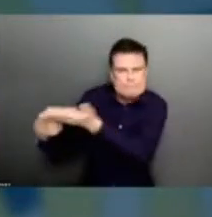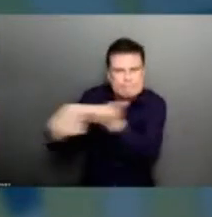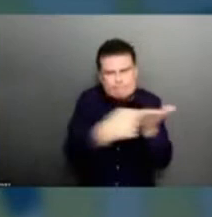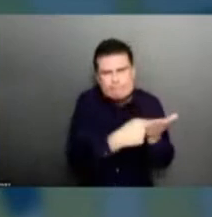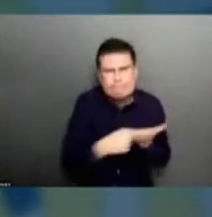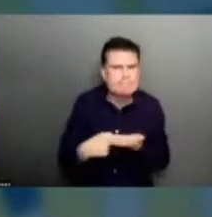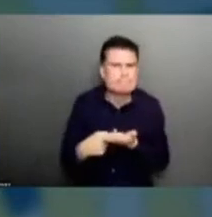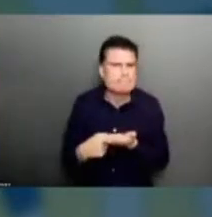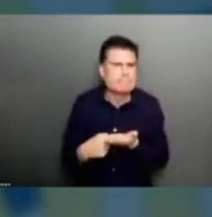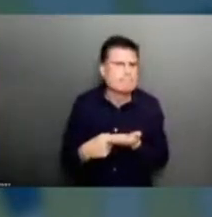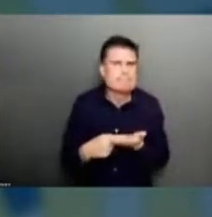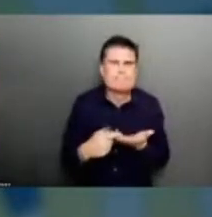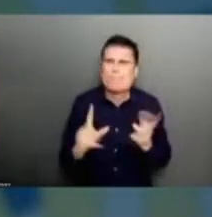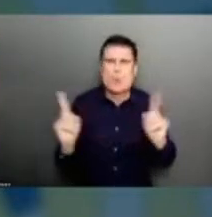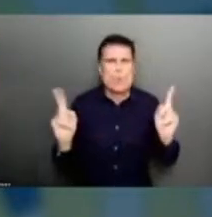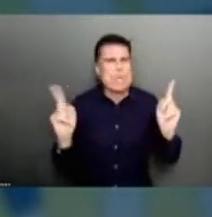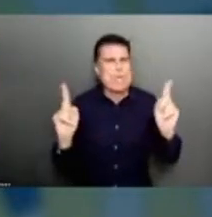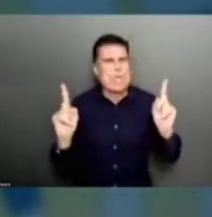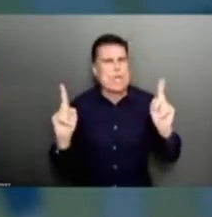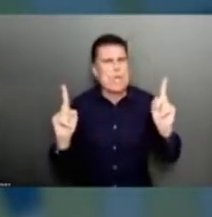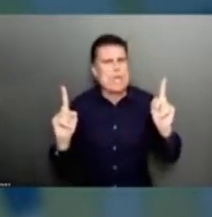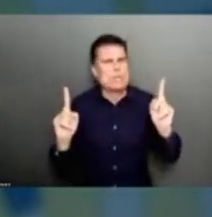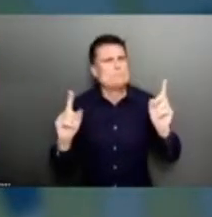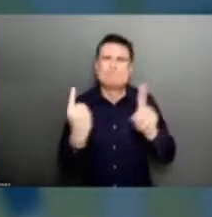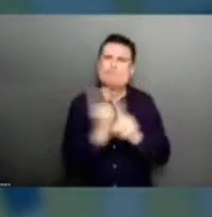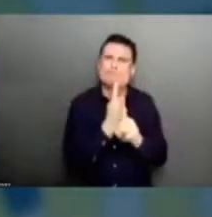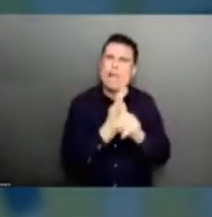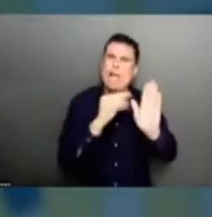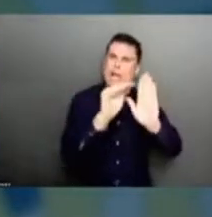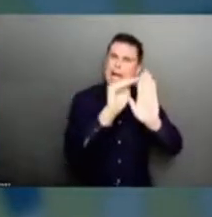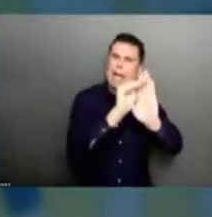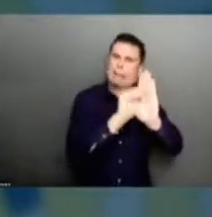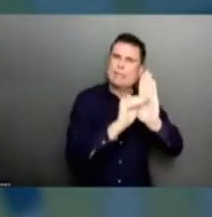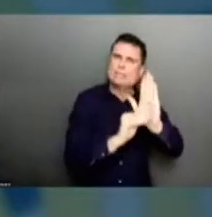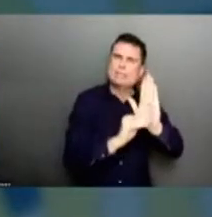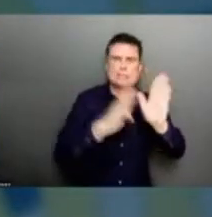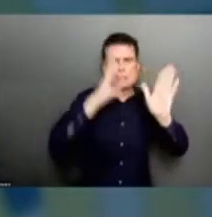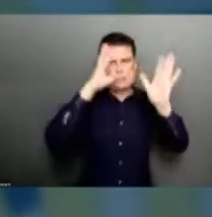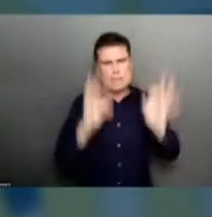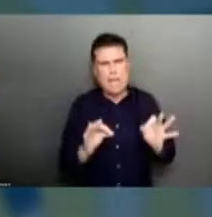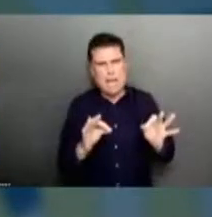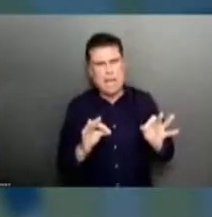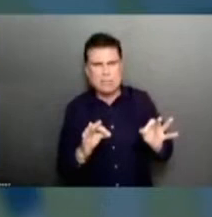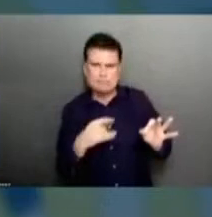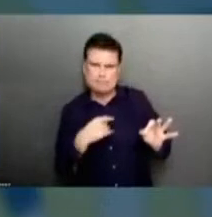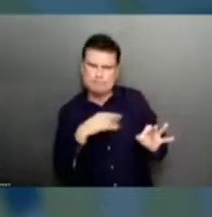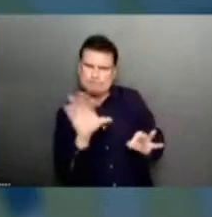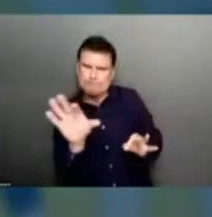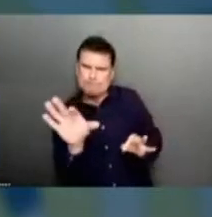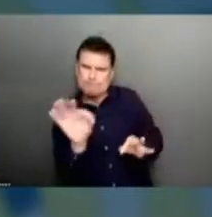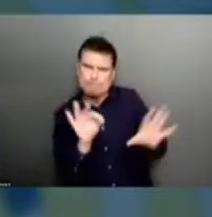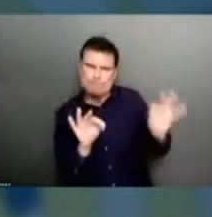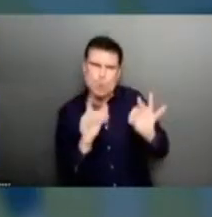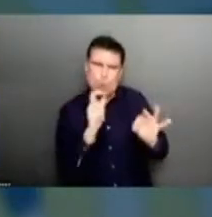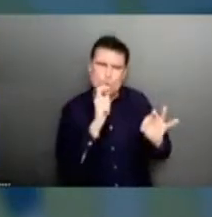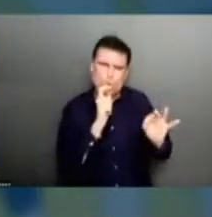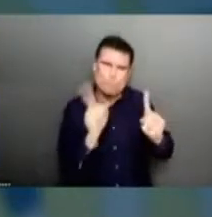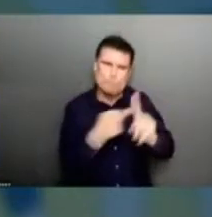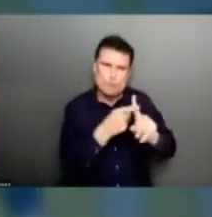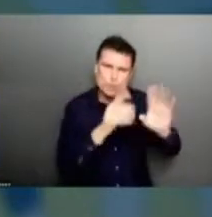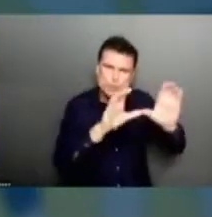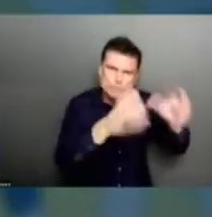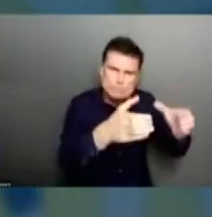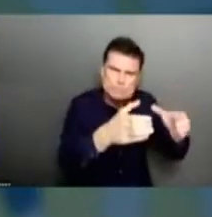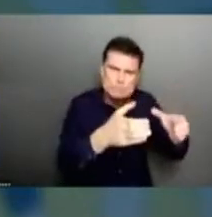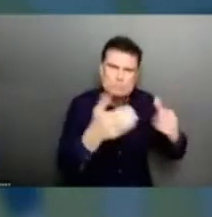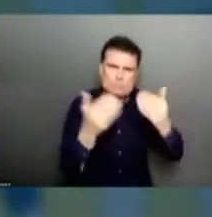dose of both Moderna and the Pfizer 那么 vaccine 同时呢，我 around 们 day 还要 35. So the recommended from the 我们 company 还有 is 就是